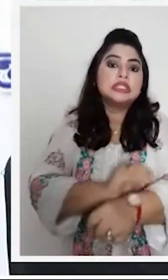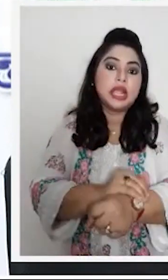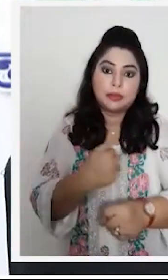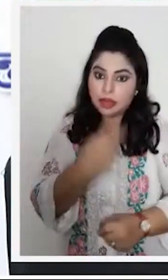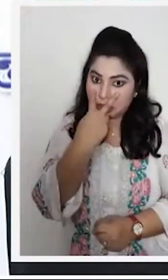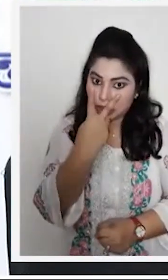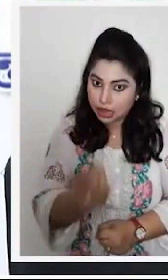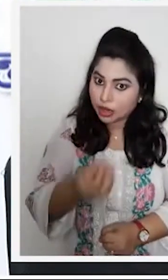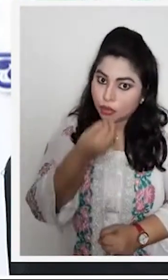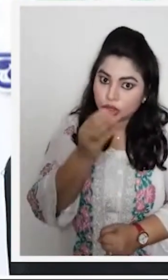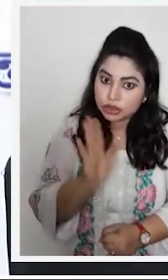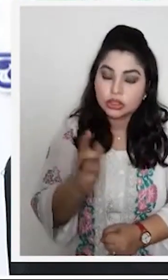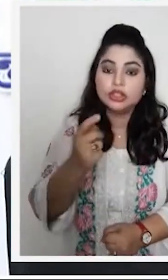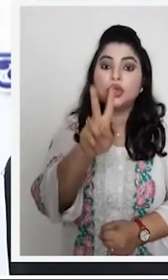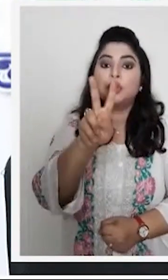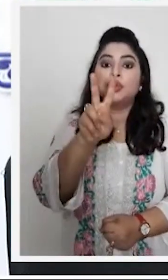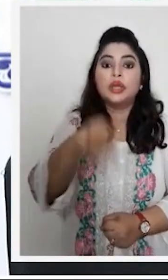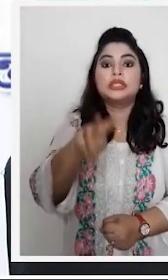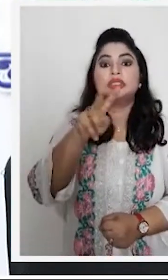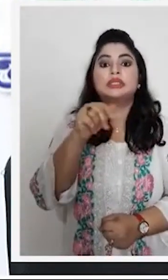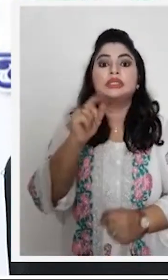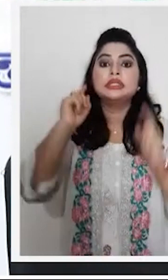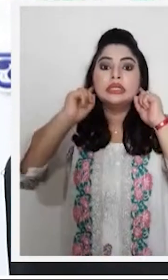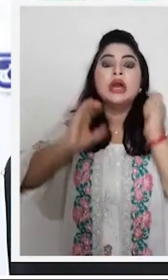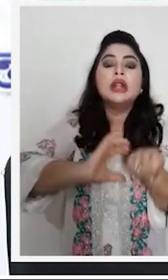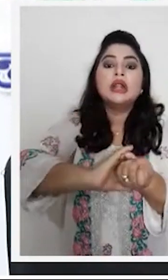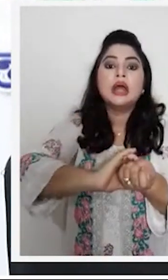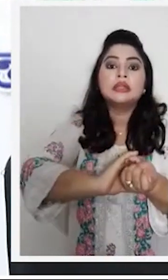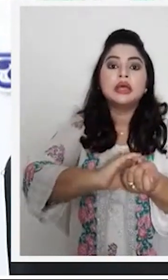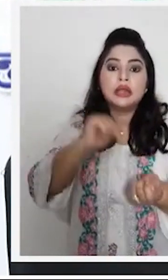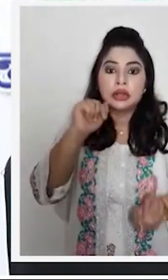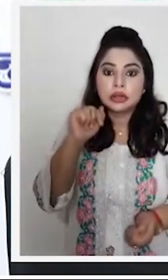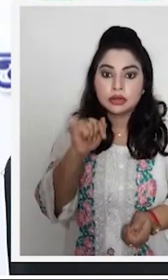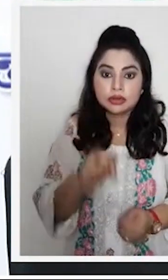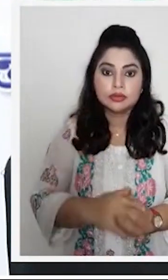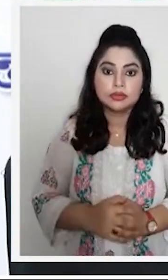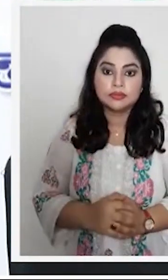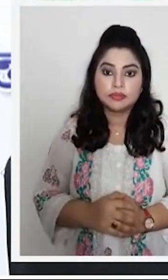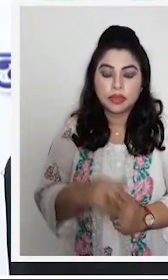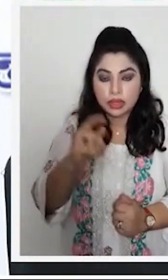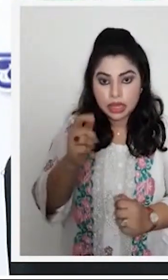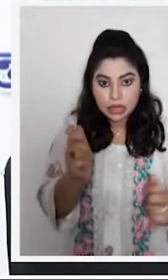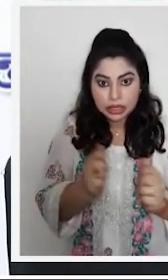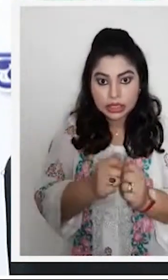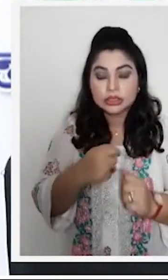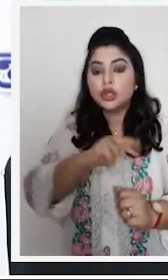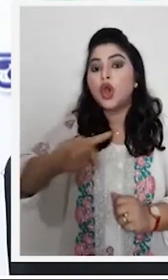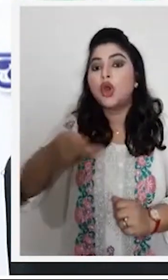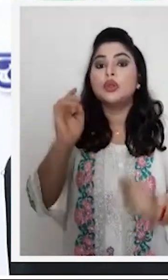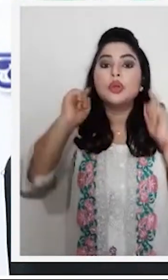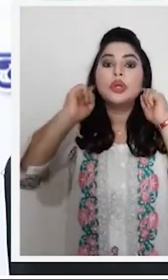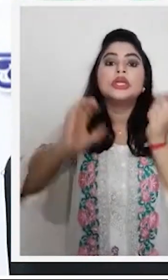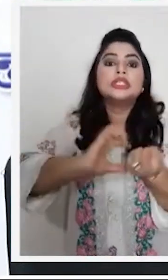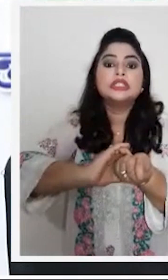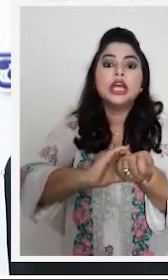ঘিরে। কিন্তু তিনি স্বাস্থ্য সুরক্ষার বিষয়ে অধিকতর জোরালো নজর দিয়েছেন। তিনি সম্প্রতি 2000 চিকিৎসক ও 5000